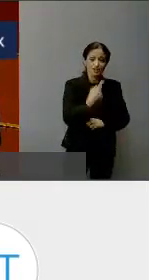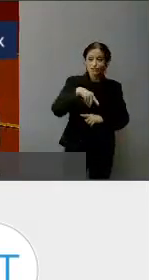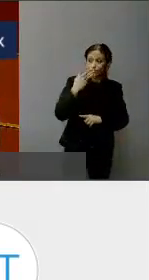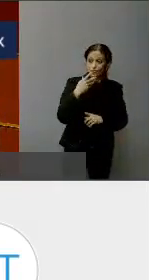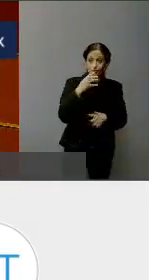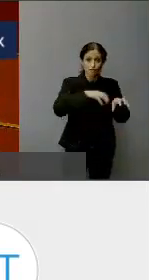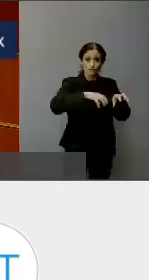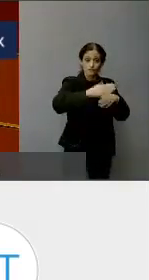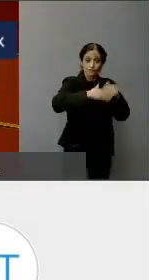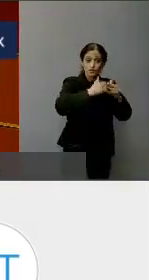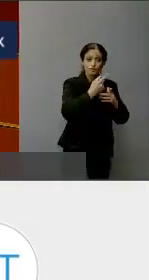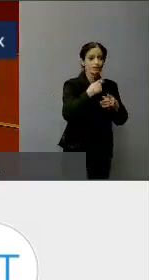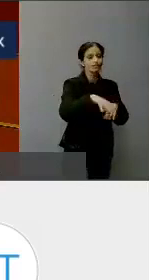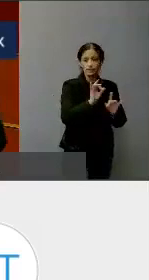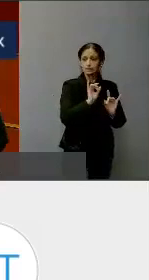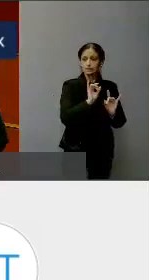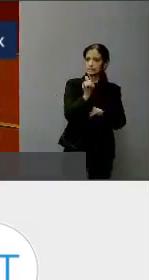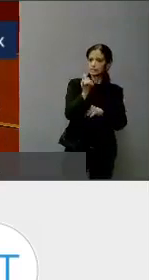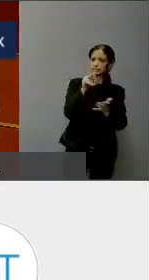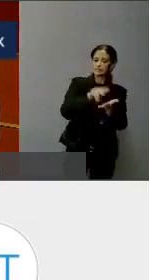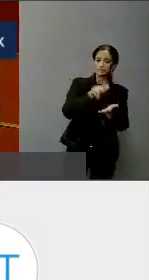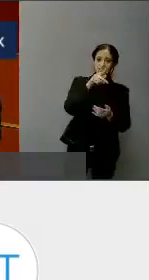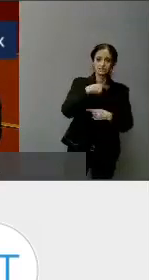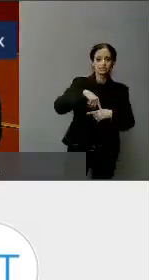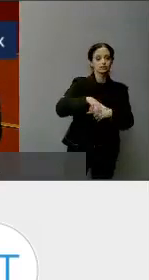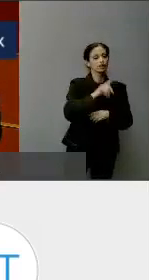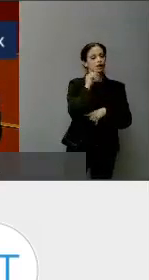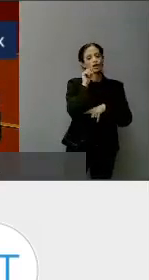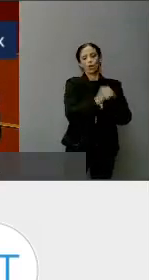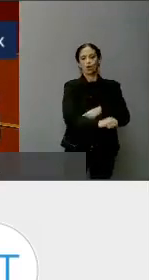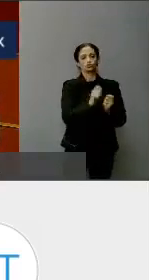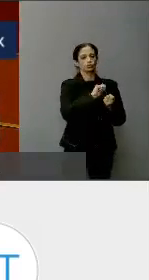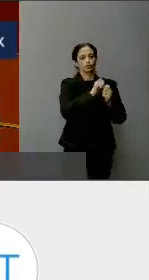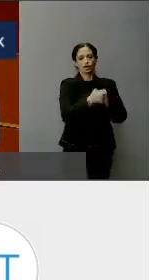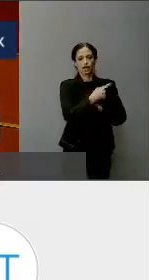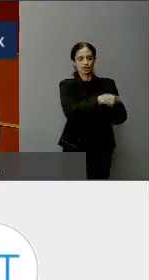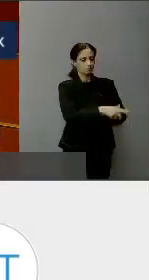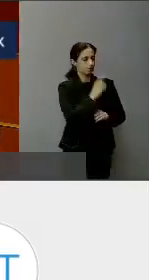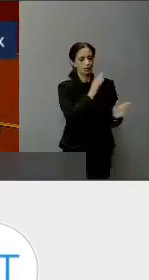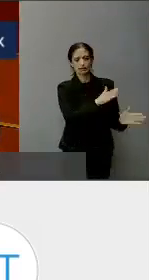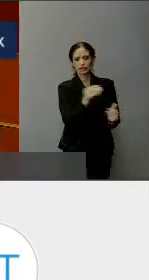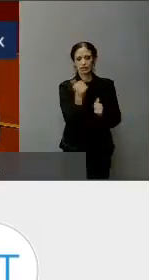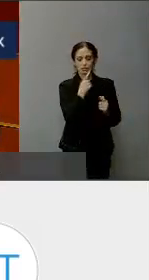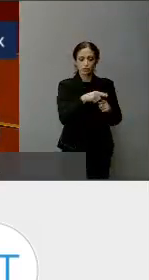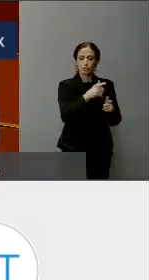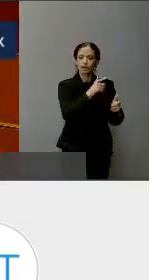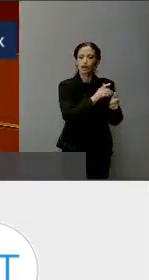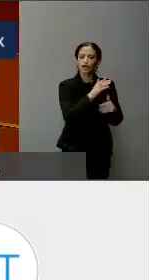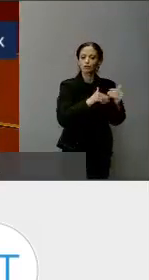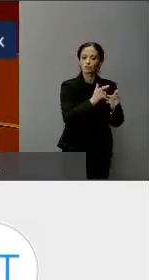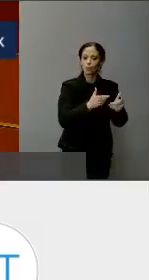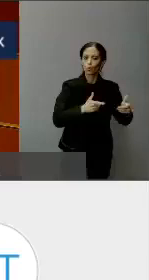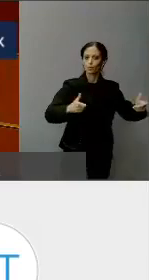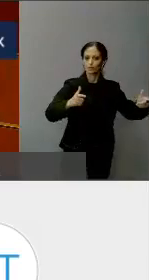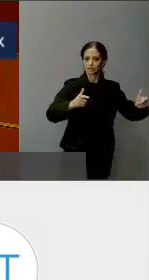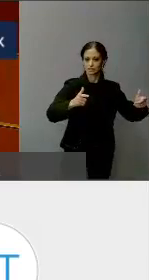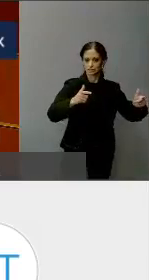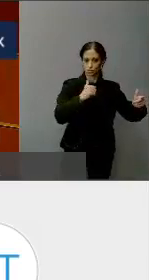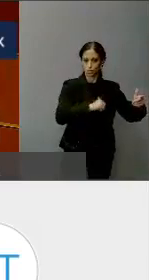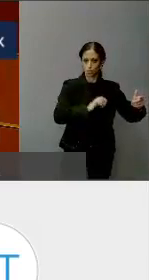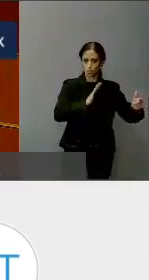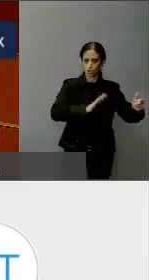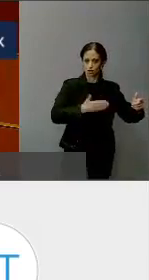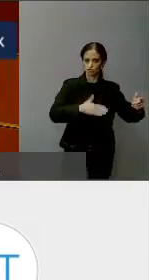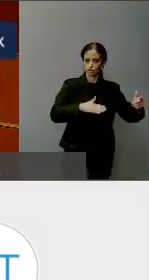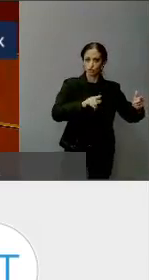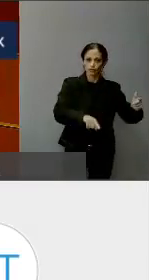noi votiamo contro questa variante che è un vero e proprio tradimento del piano urbanistico comunale dal test a